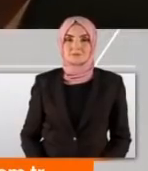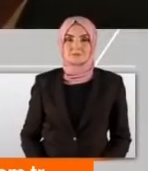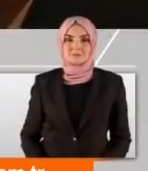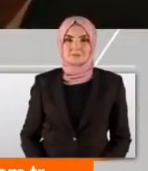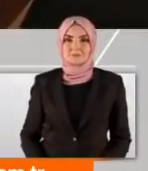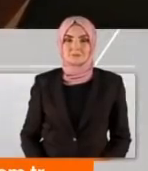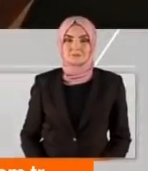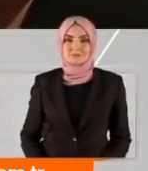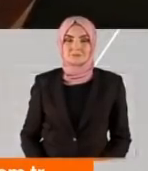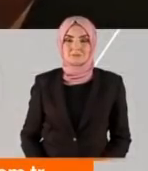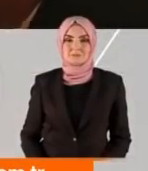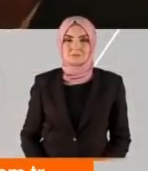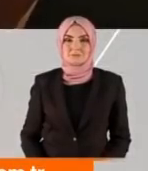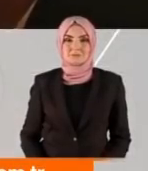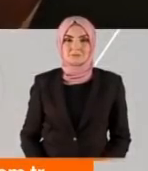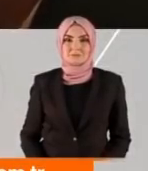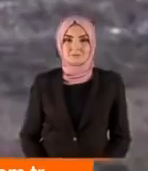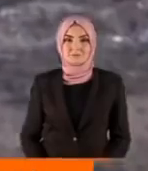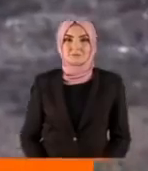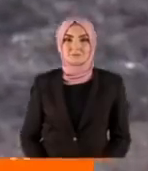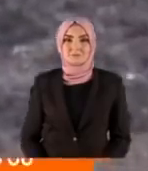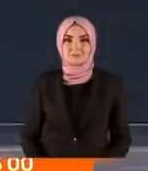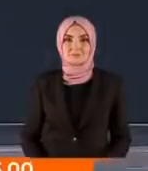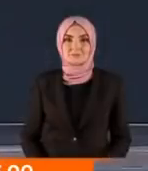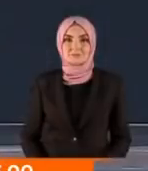geçiyor. İlgililer bundan gerekli ders çıkaracaklar.